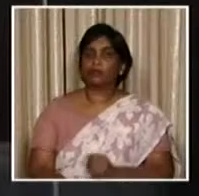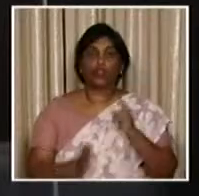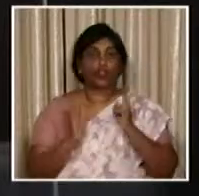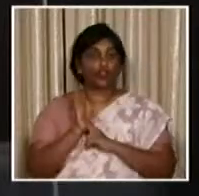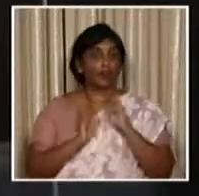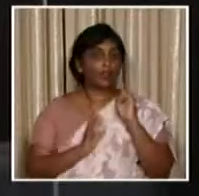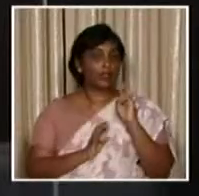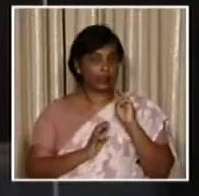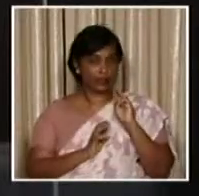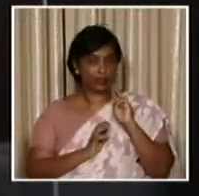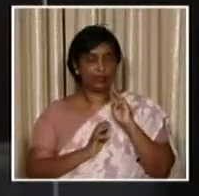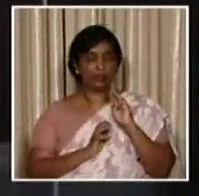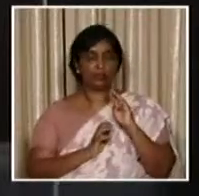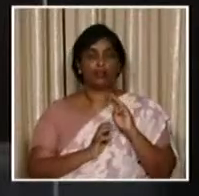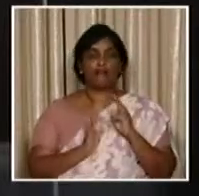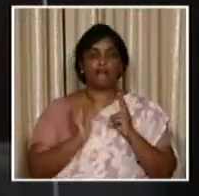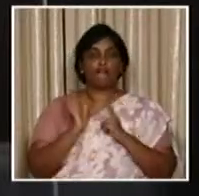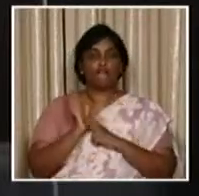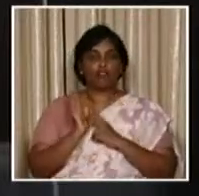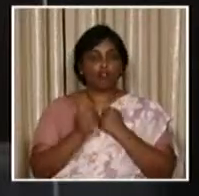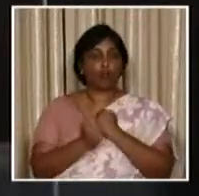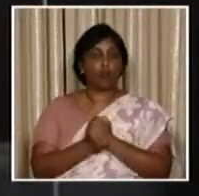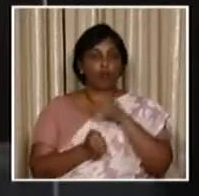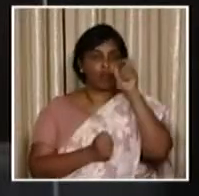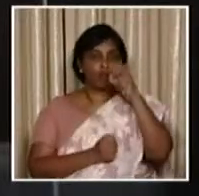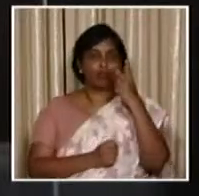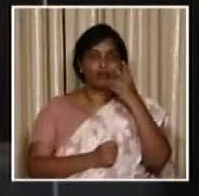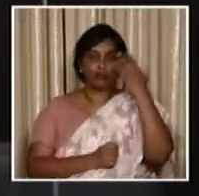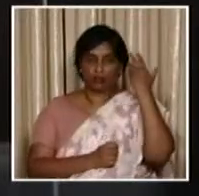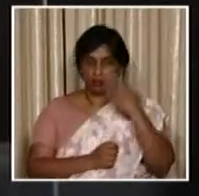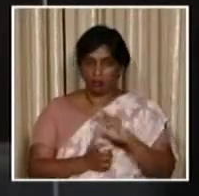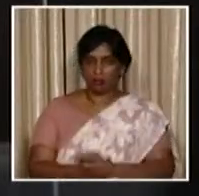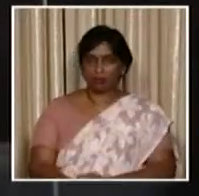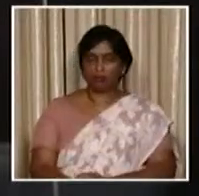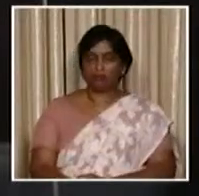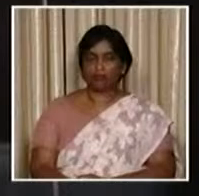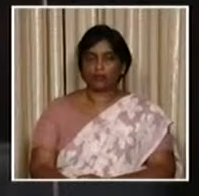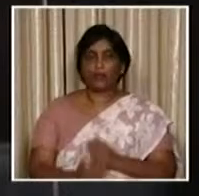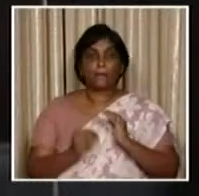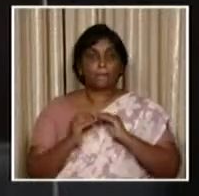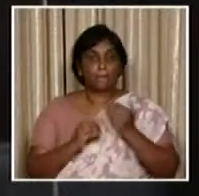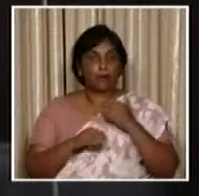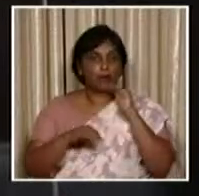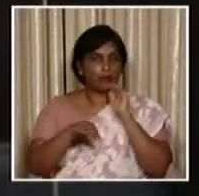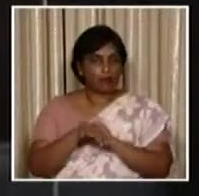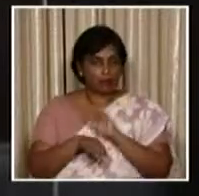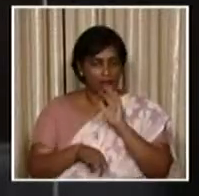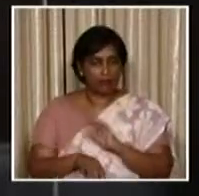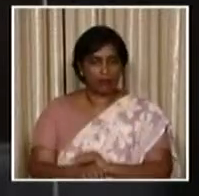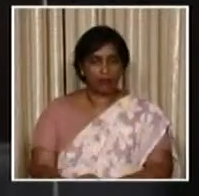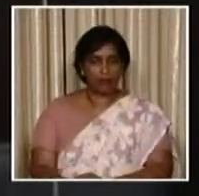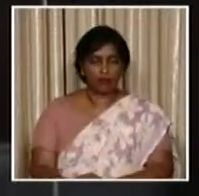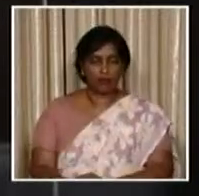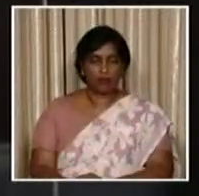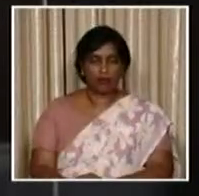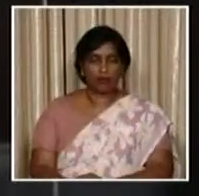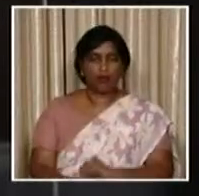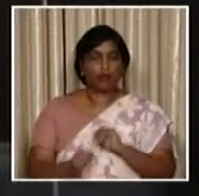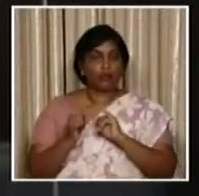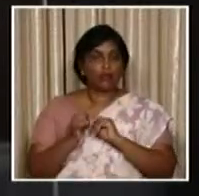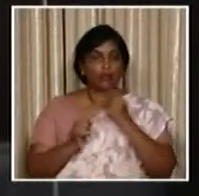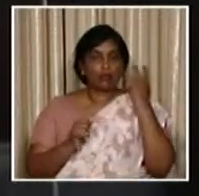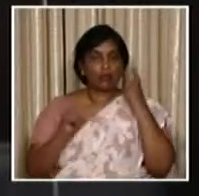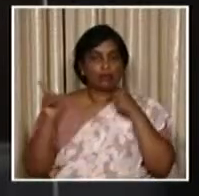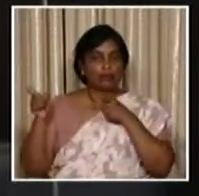November 30 senda, wawuna tiu polisi lari ini nek gata neuna. Pasti mereka opilati ya na, saharan kerbau